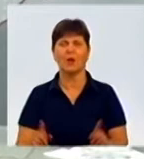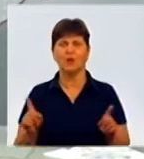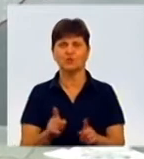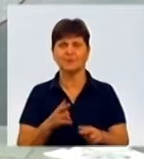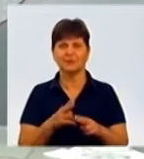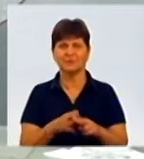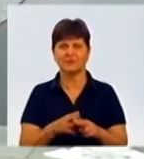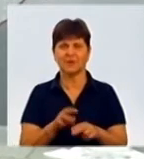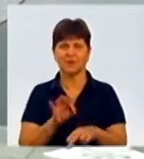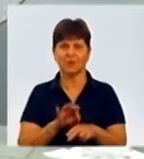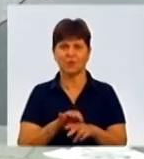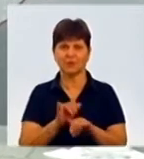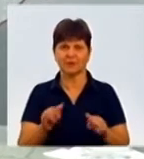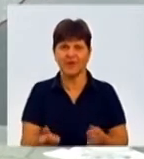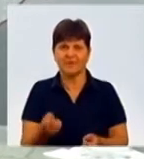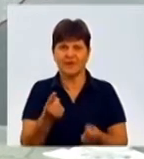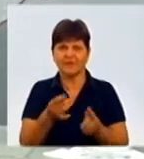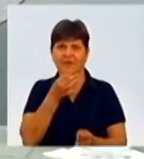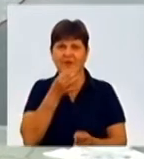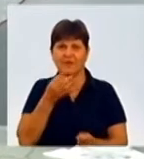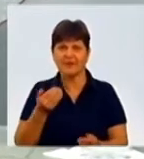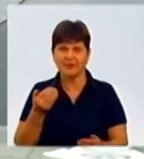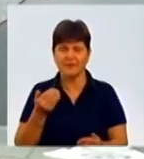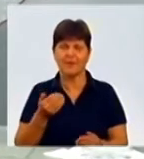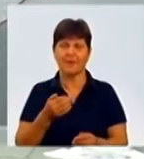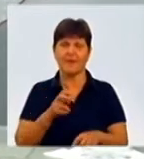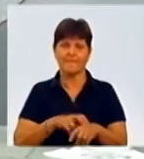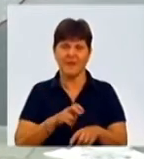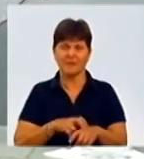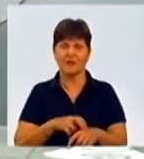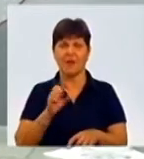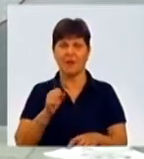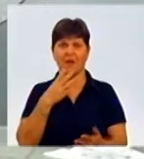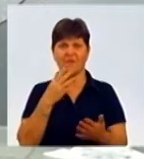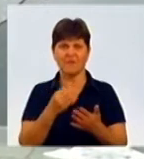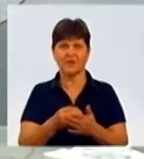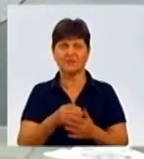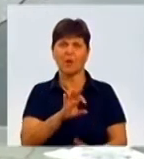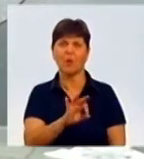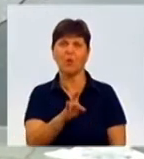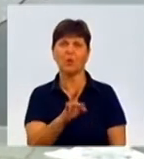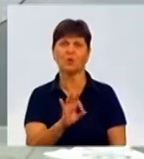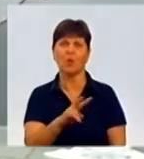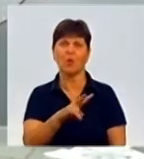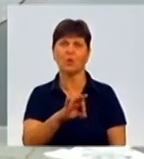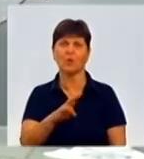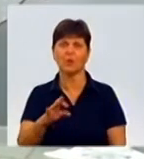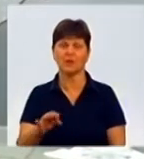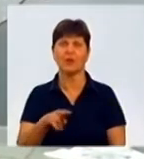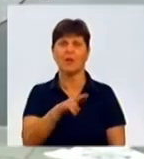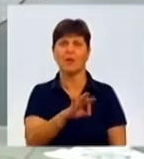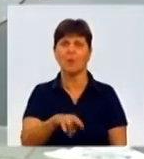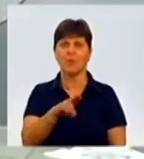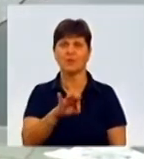розвитку хвороби та виявити її на ранніх стадіях, медики, а власне онкологи Подільського регіонального центру онкології вирішили